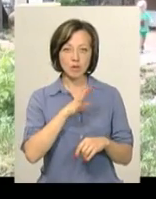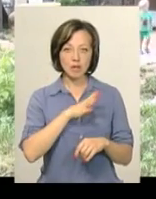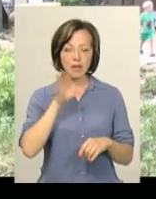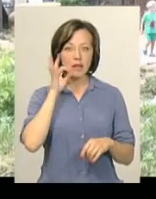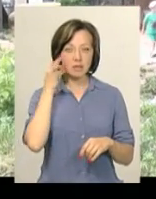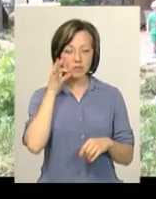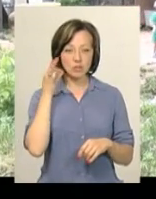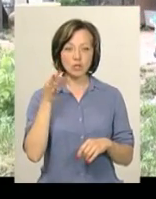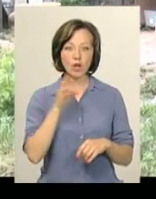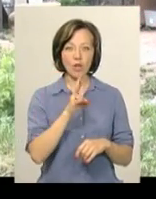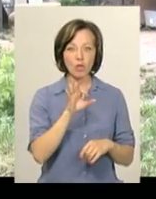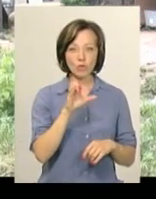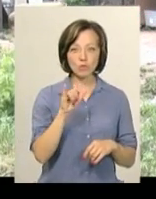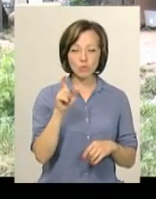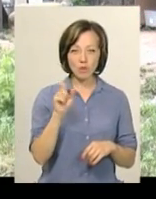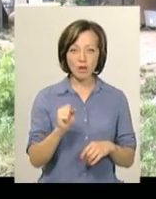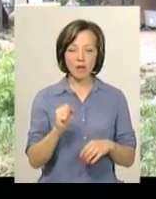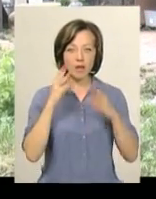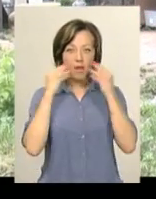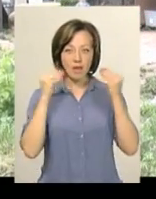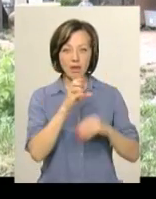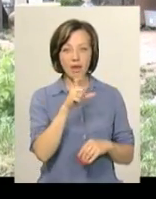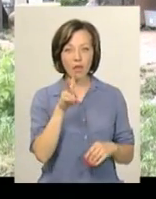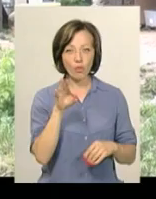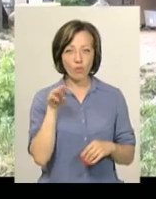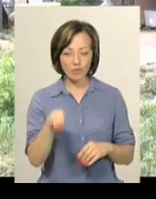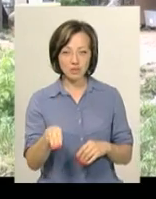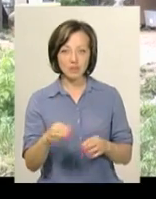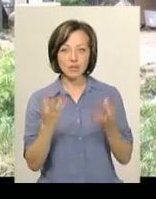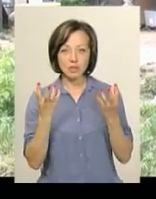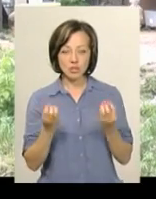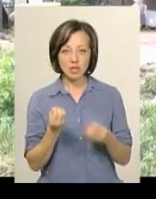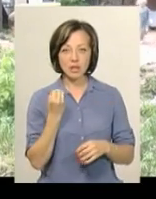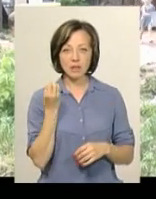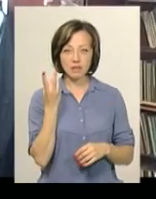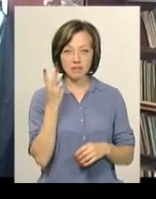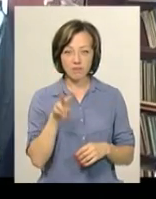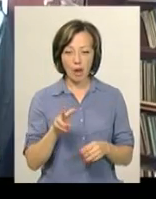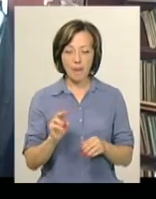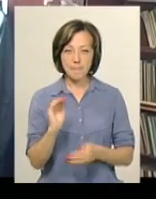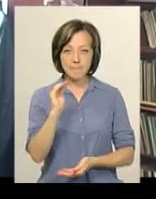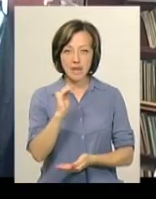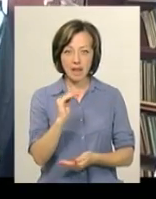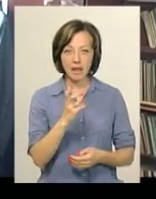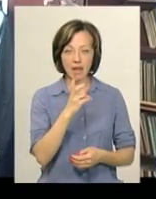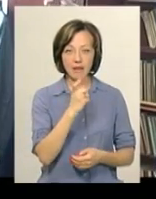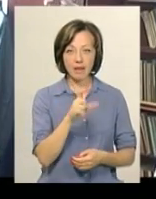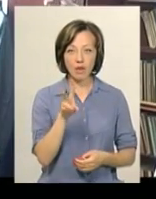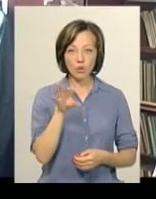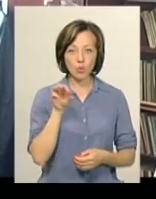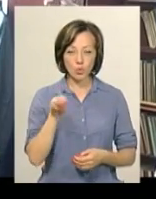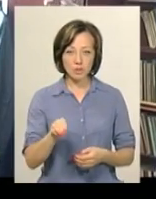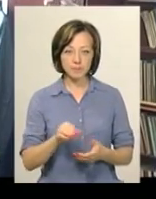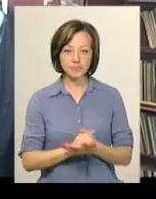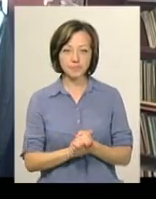лисички, насухи, єнотики. От на зараз, на даний час, ще от є 2 маленьких єнотика. Головний лікар Хмельницької районної